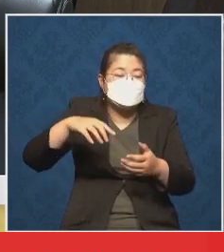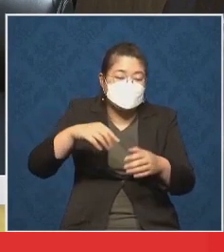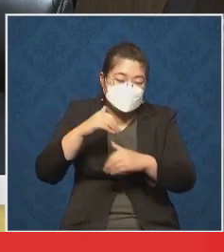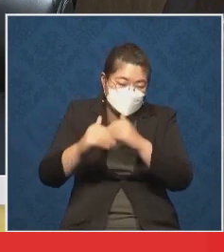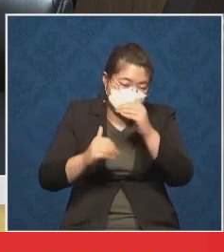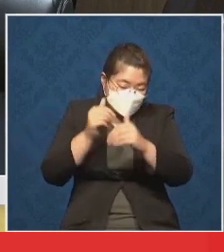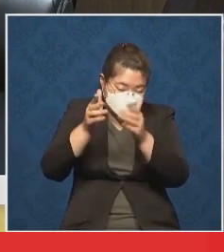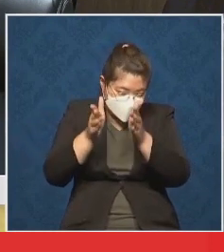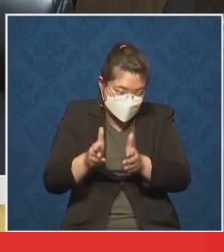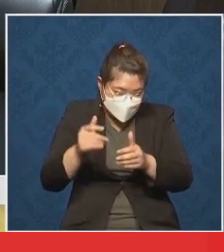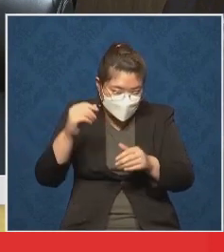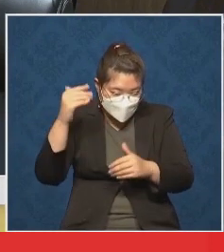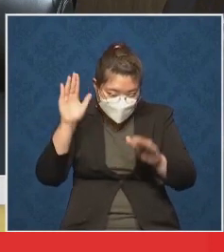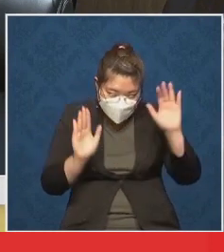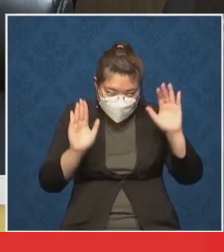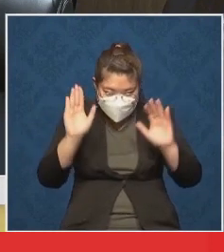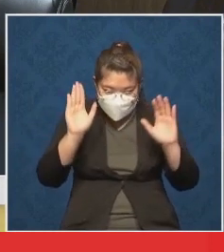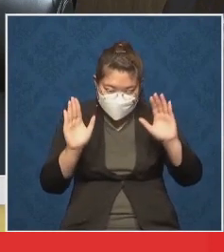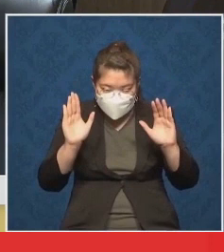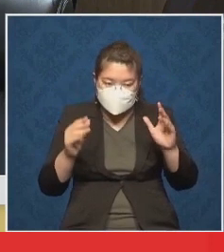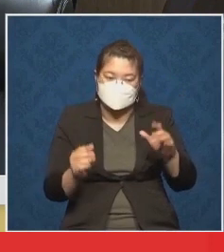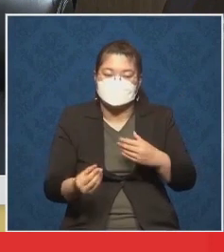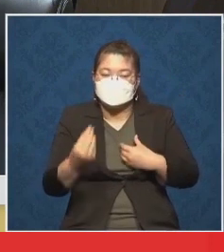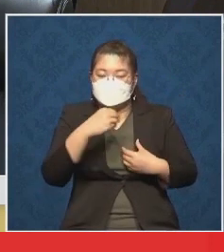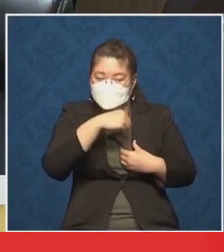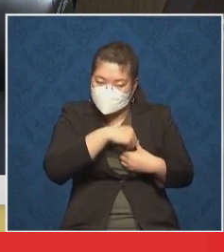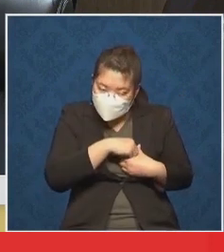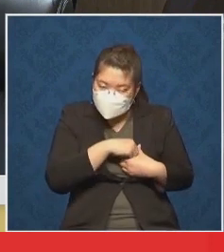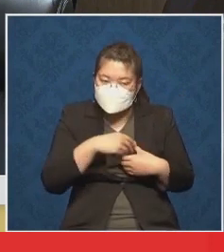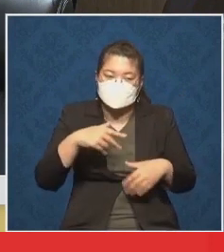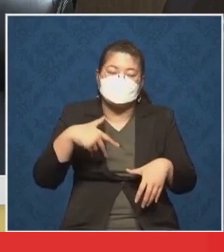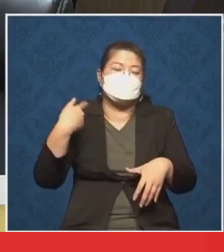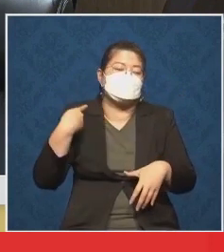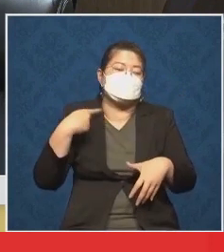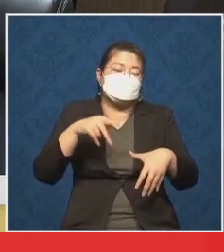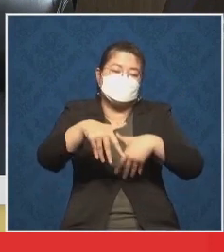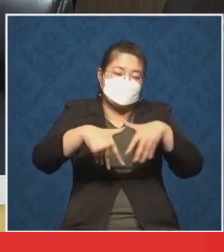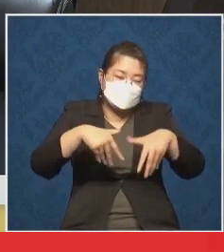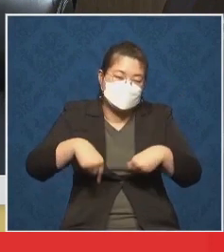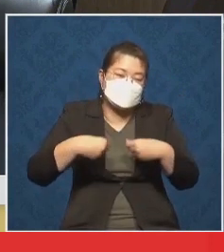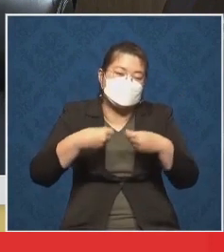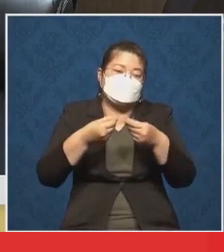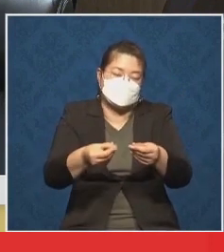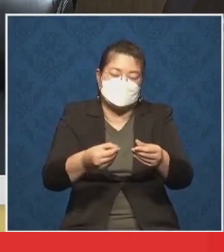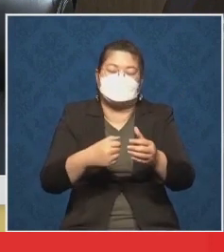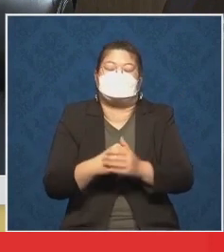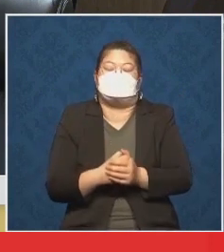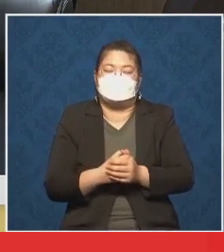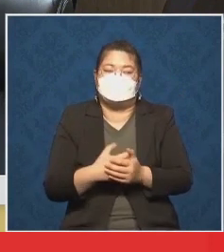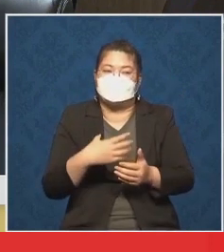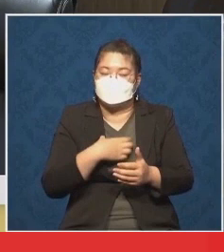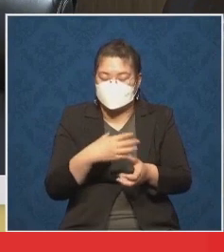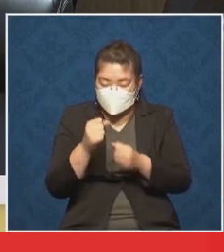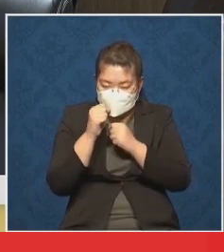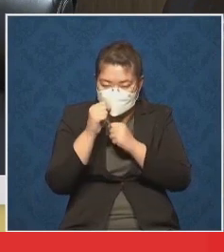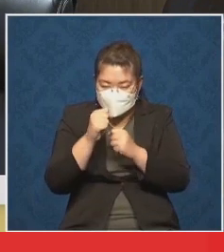ประชาธิปไตยธรรมาภิบาลและสันติวิธีเพื่อประโยชน์ส่วนรวมนะครับก็อยากจะให้ท่านได้พยาย